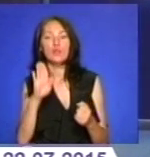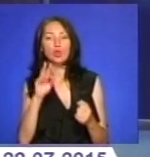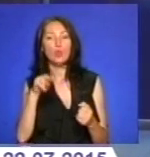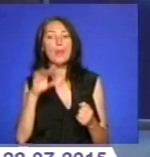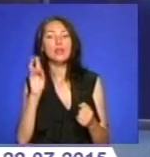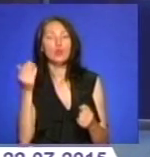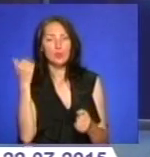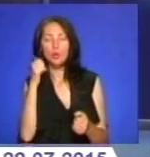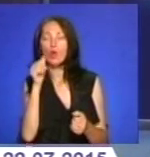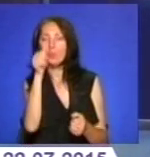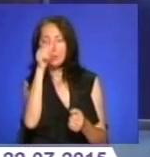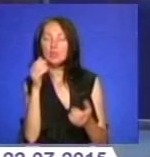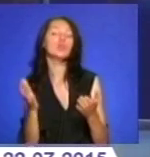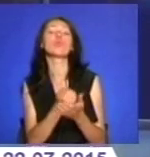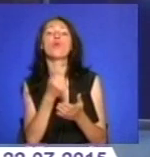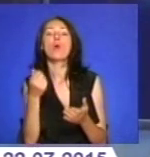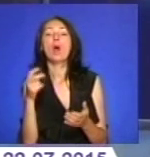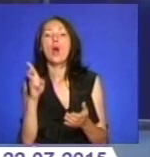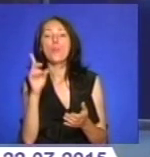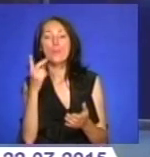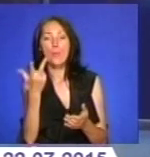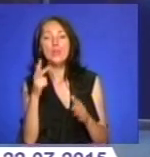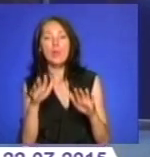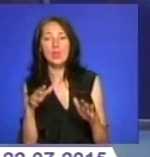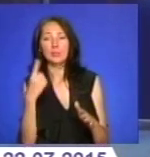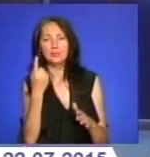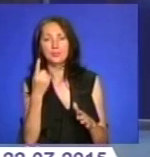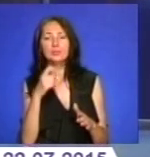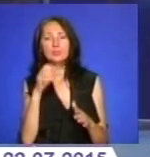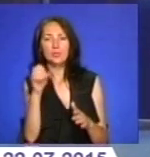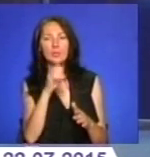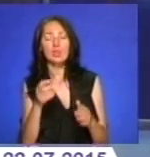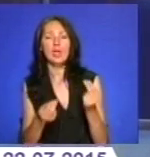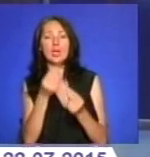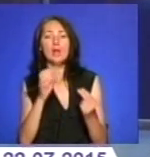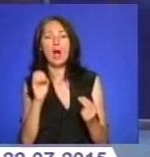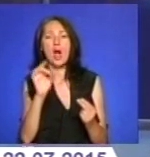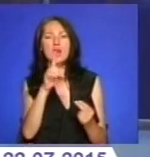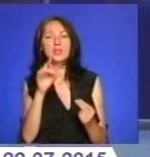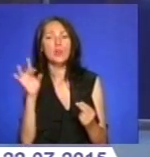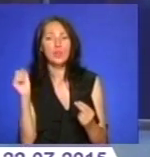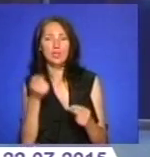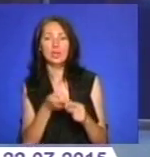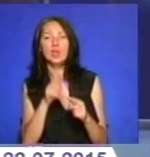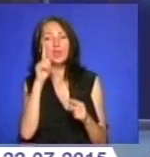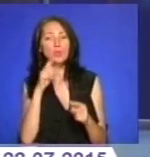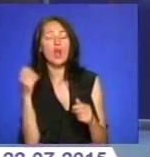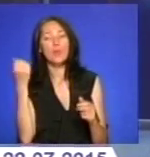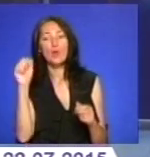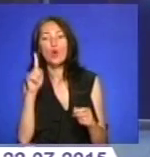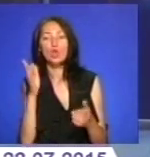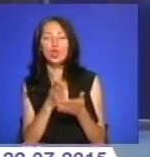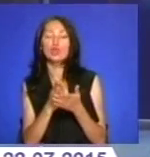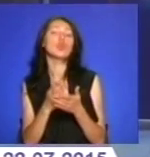він здобув бронзову медаль на перших європейських іграх, що проходили в Азербайджані. Який смак перемоги і що є запорукою успіху у